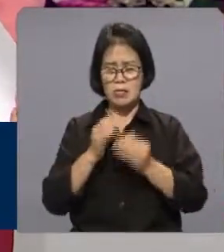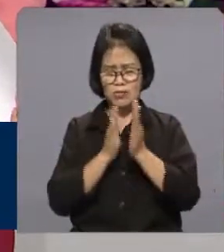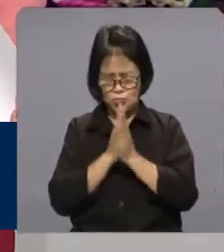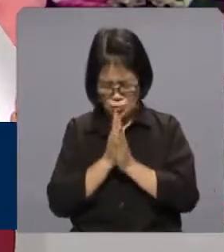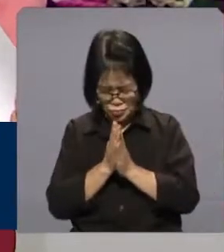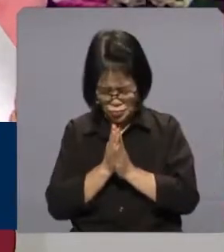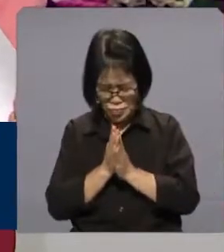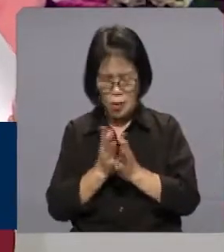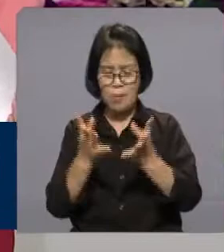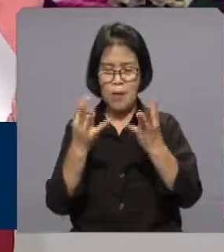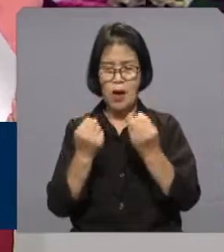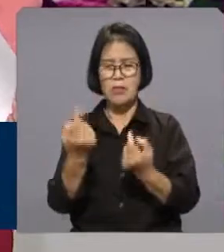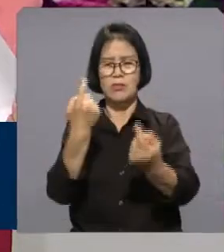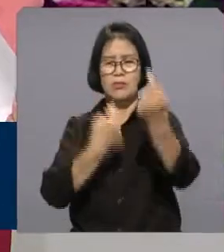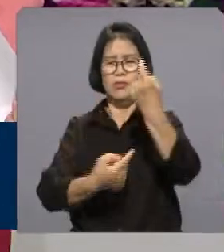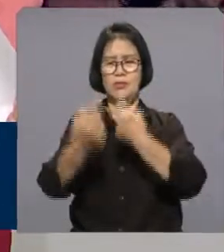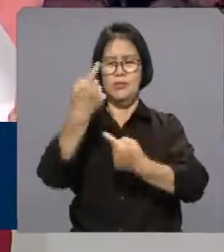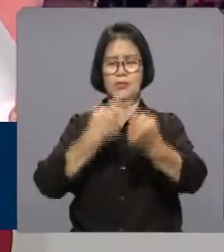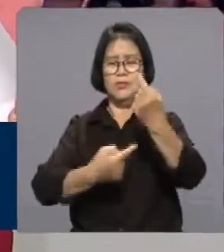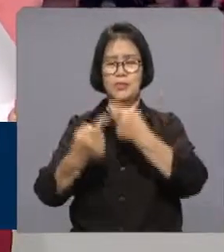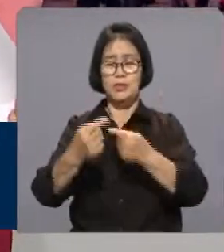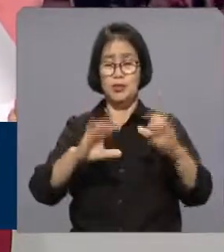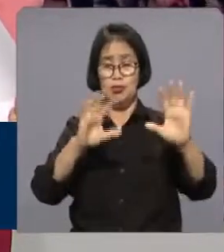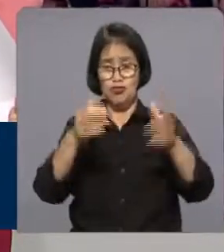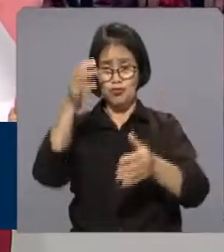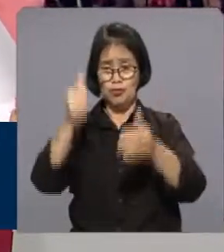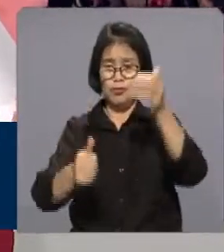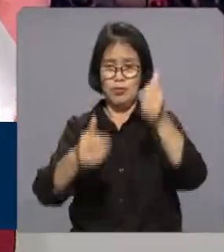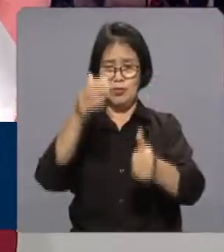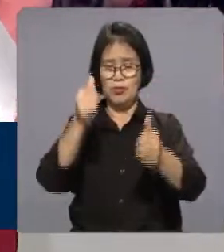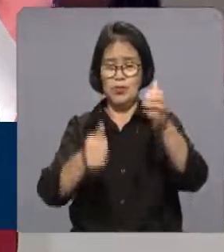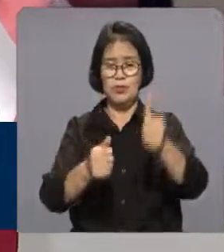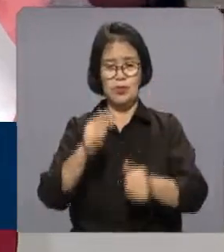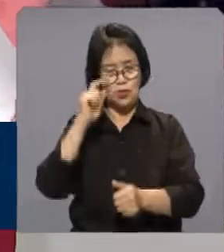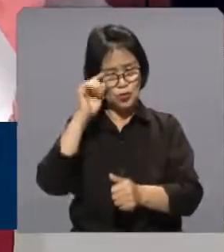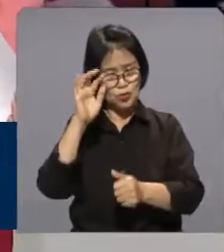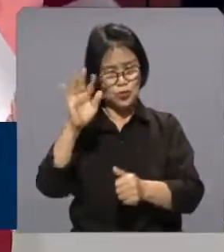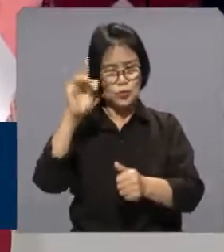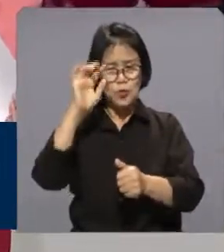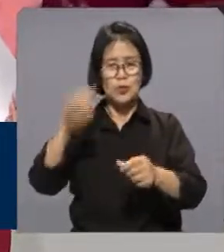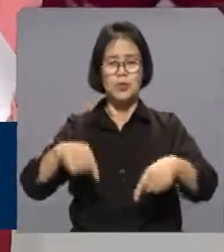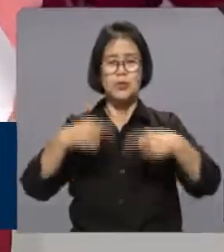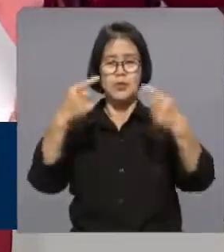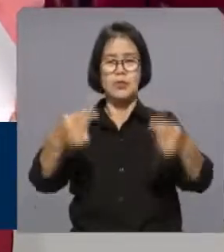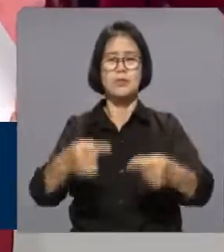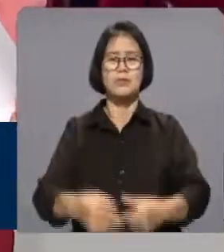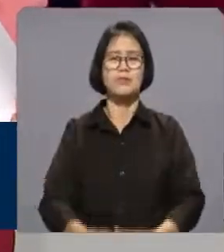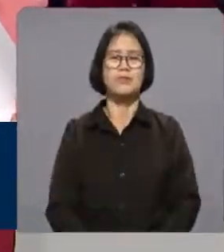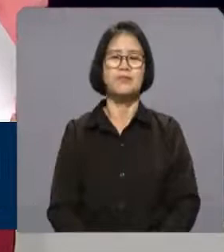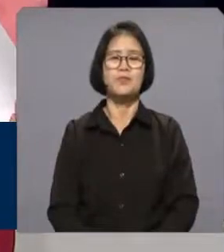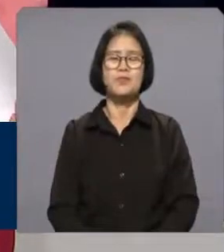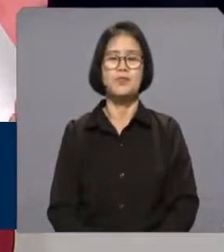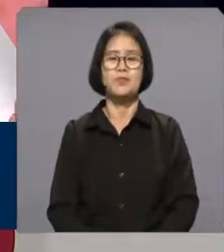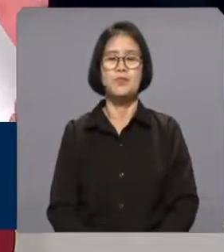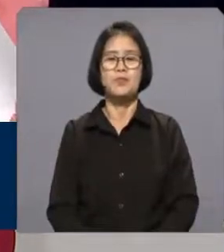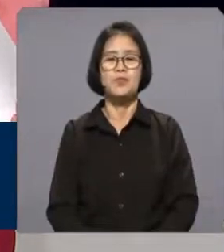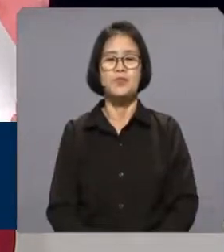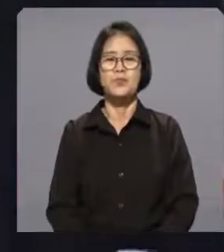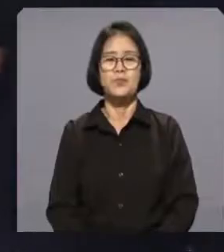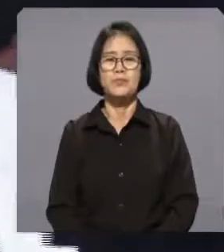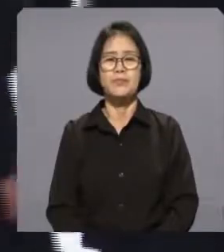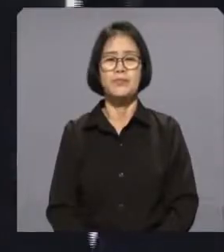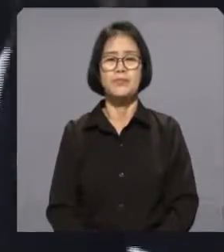수백만 명의 발길이 끊기지 않았고 각국의 정상급 인사들도 추모에 동참했습니다. 황다인 기자입니다.